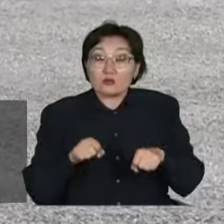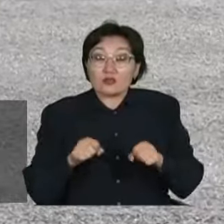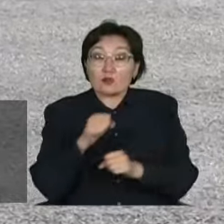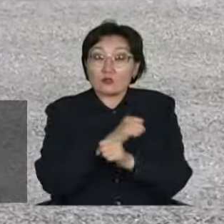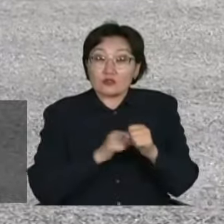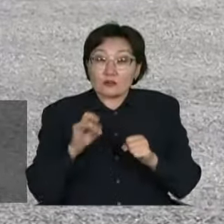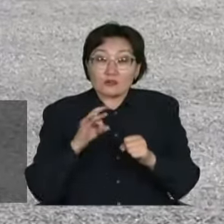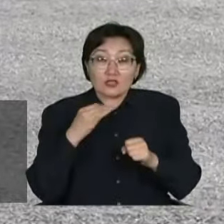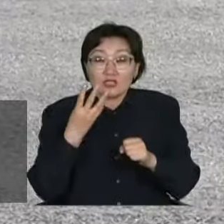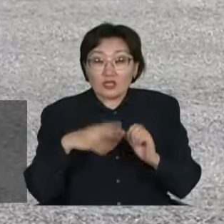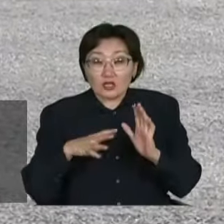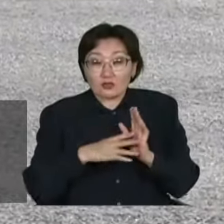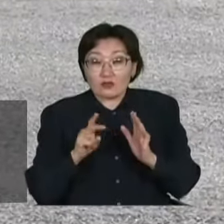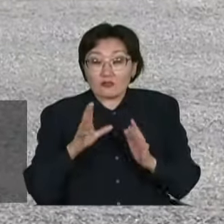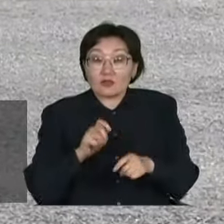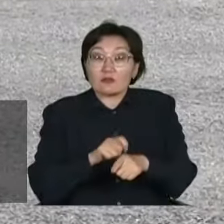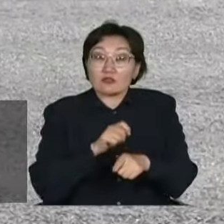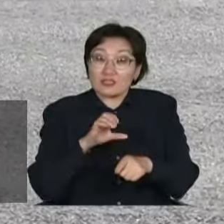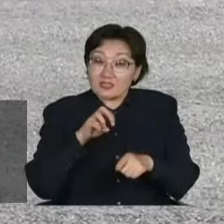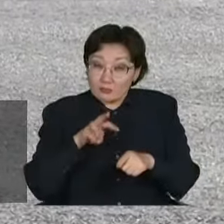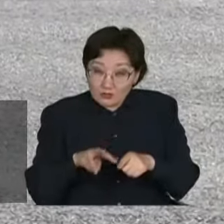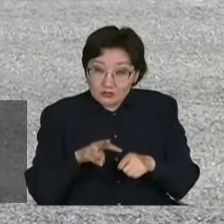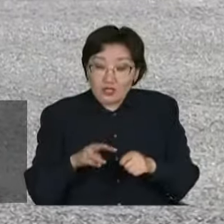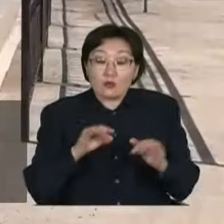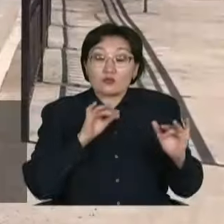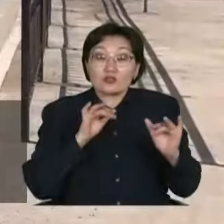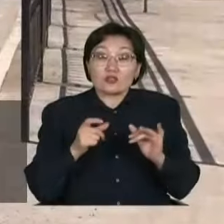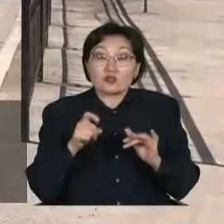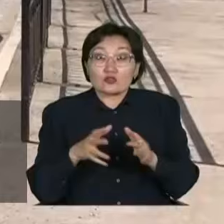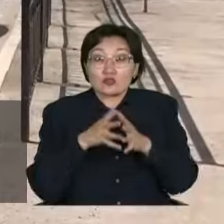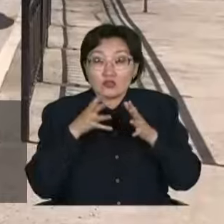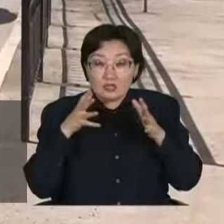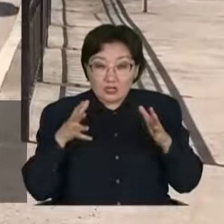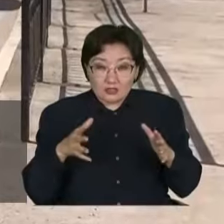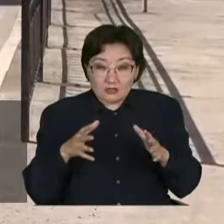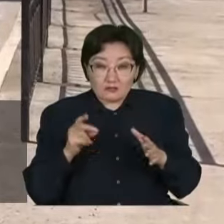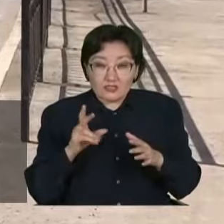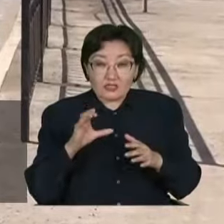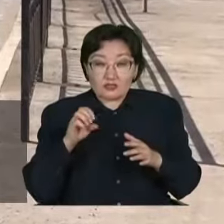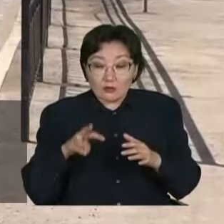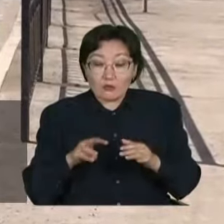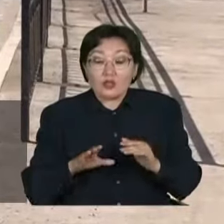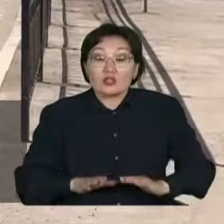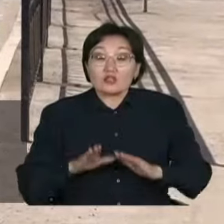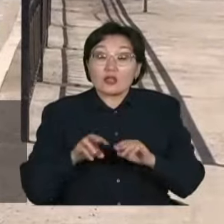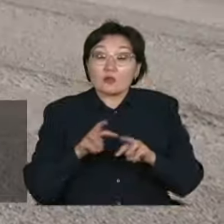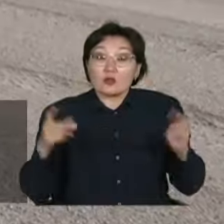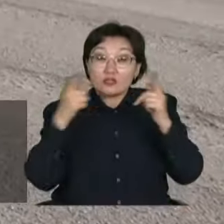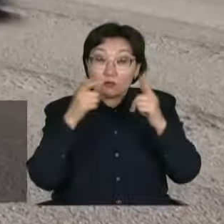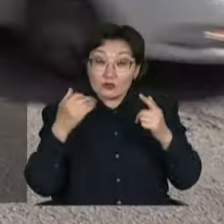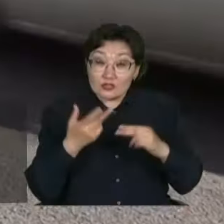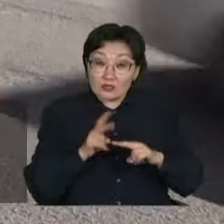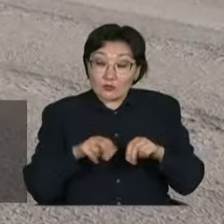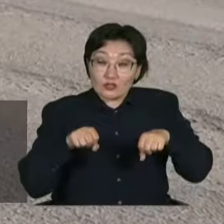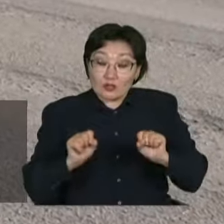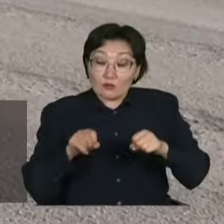көлемі көбінде 49 текше сантиметр екен, ал іш жүзінде 100-ден асып кететін көрінеді. Вице-министрдің мәліметінше, қазір бұл